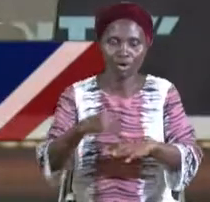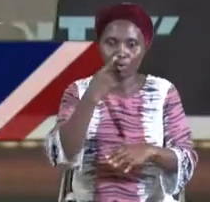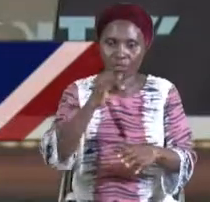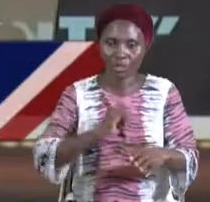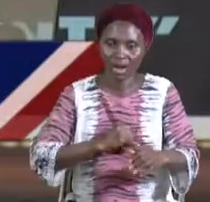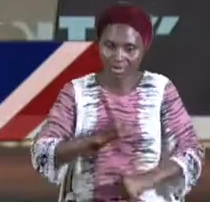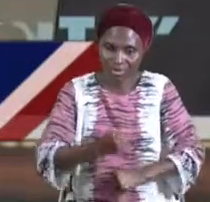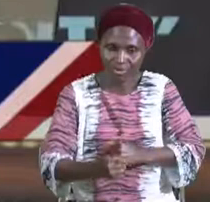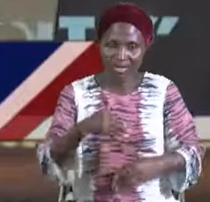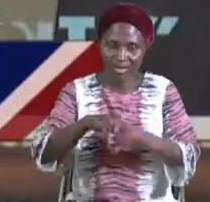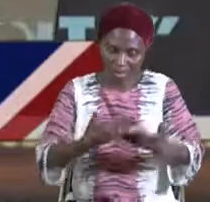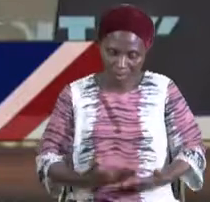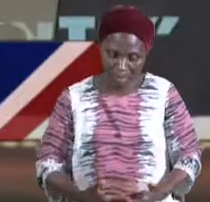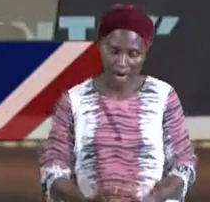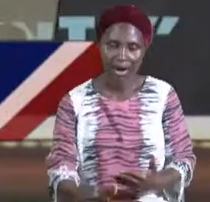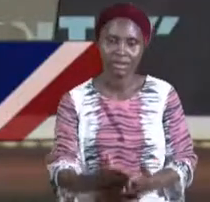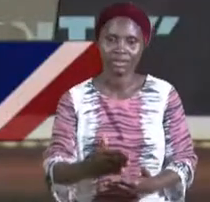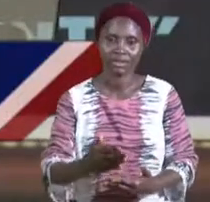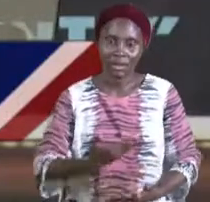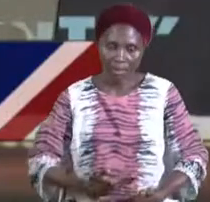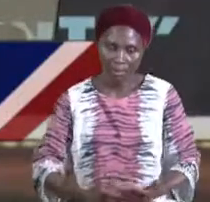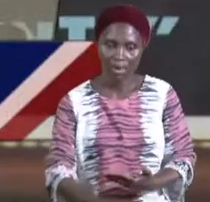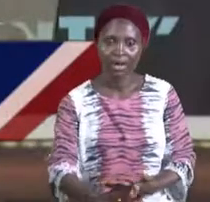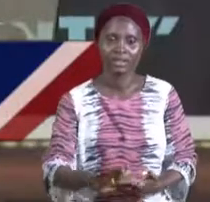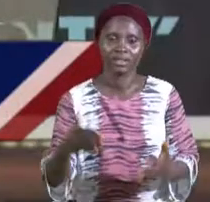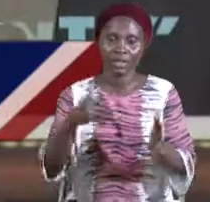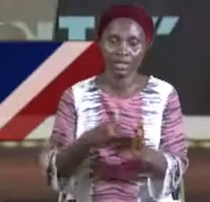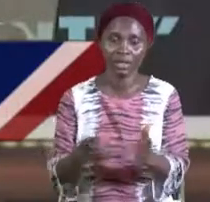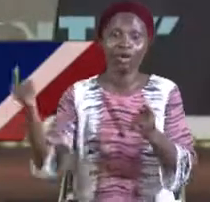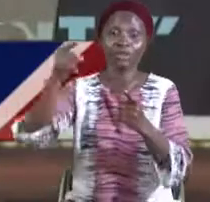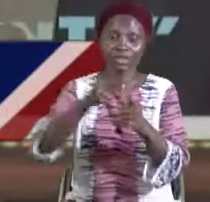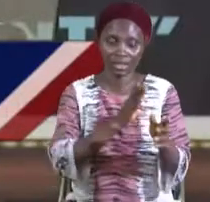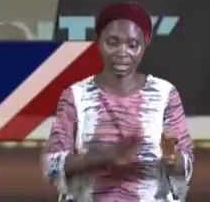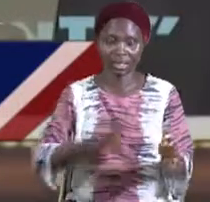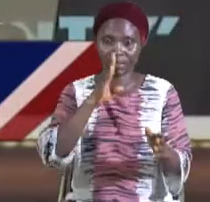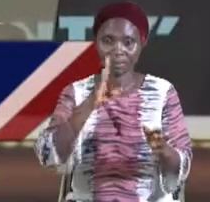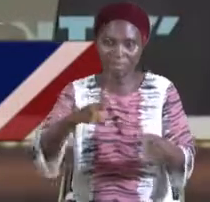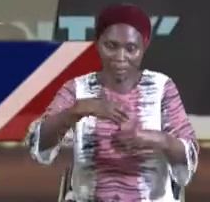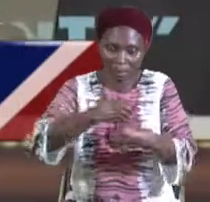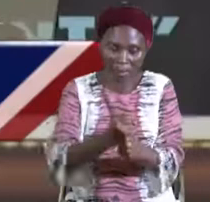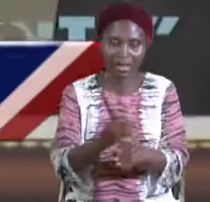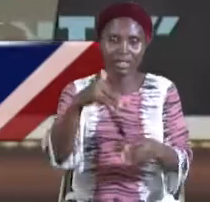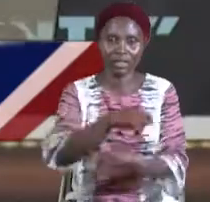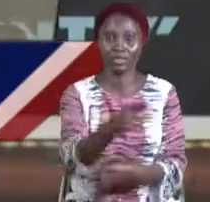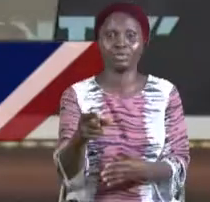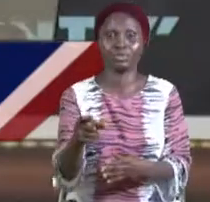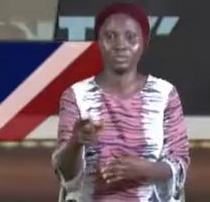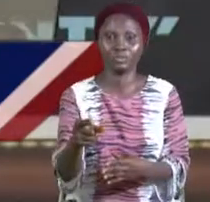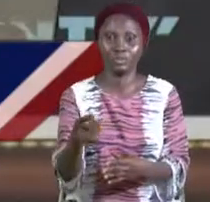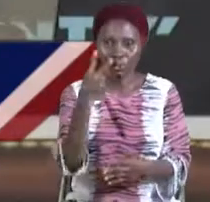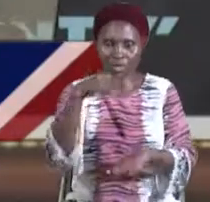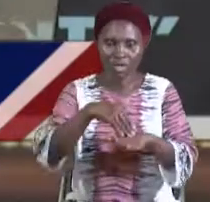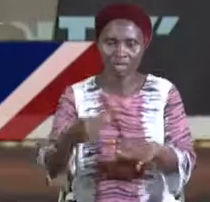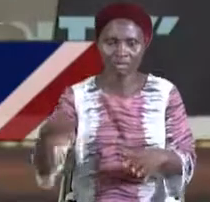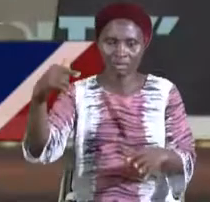Mes enfants, pour qui j'éprouve de nouveau les douleurs de l'enfantement, je sache que Christ soit formé en vous. Vous voyez les croyants